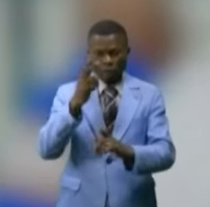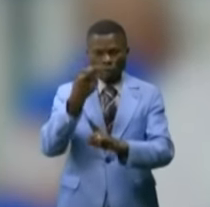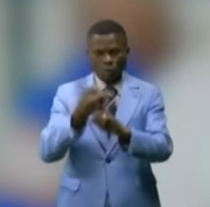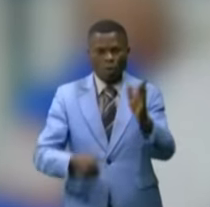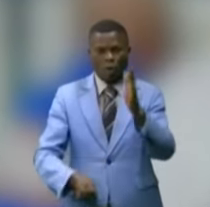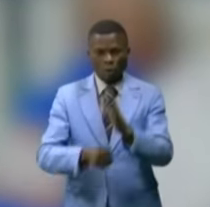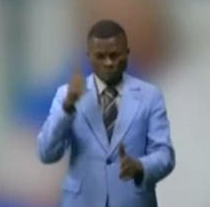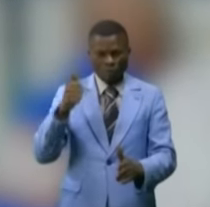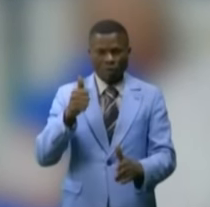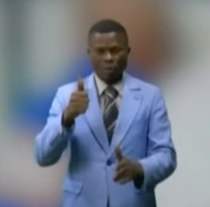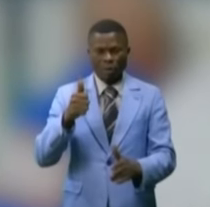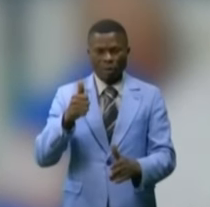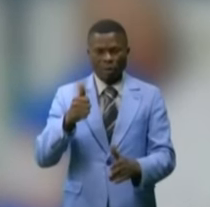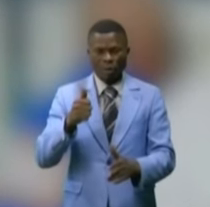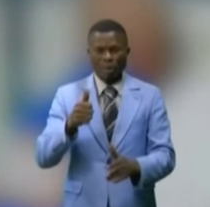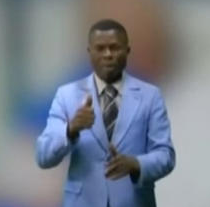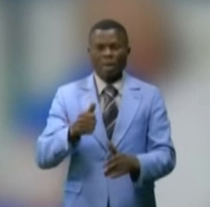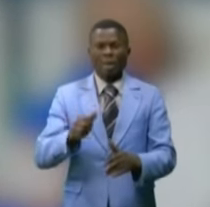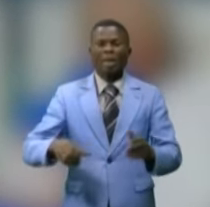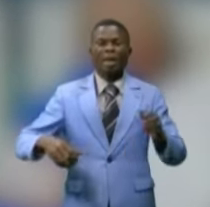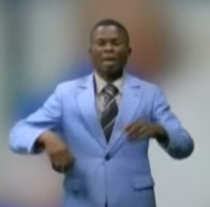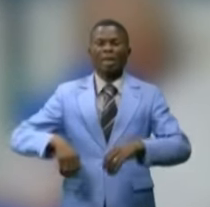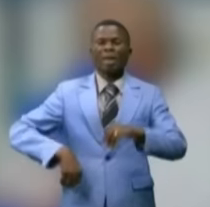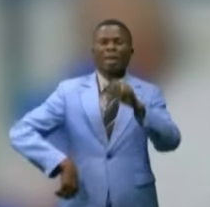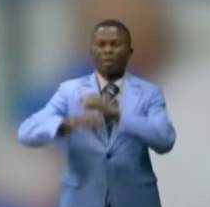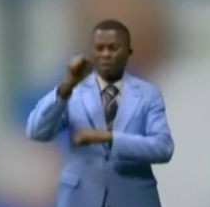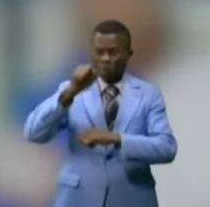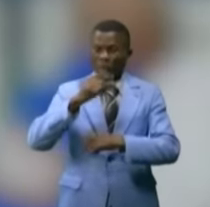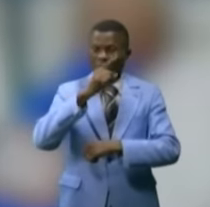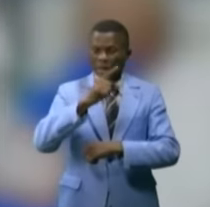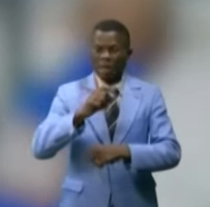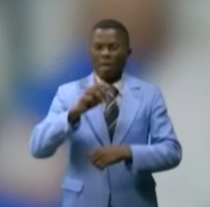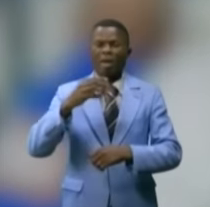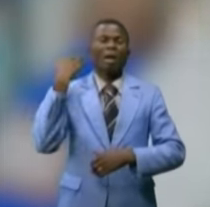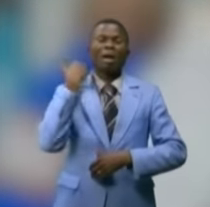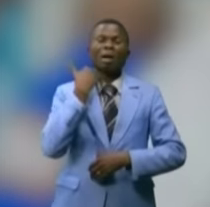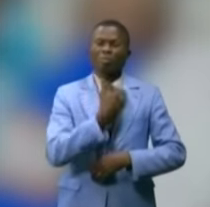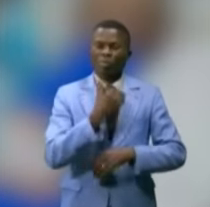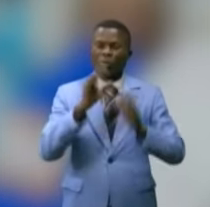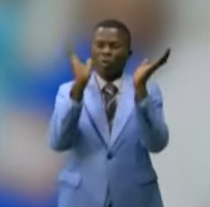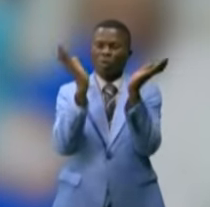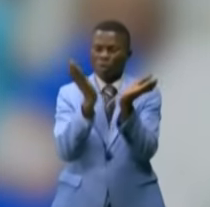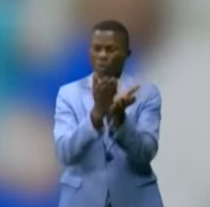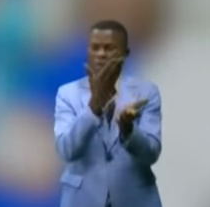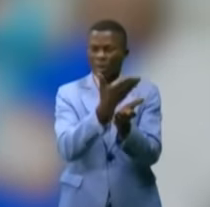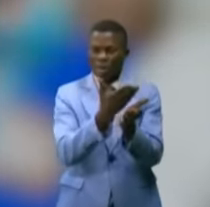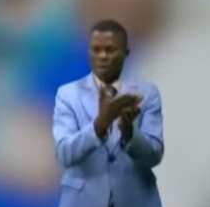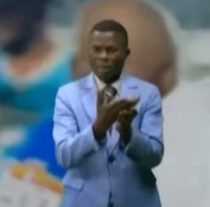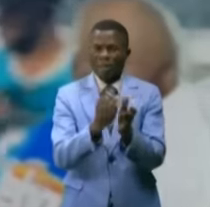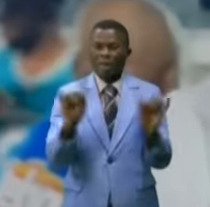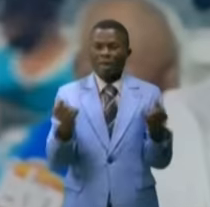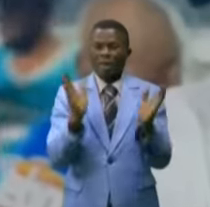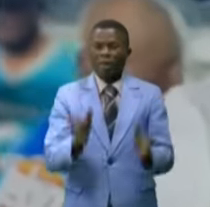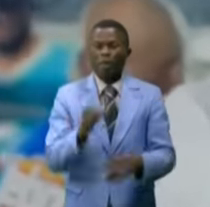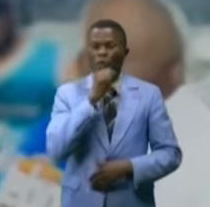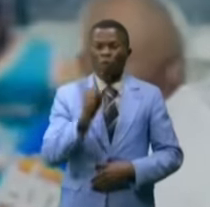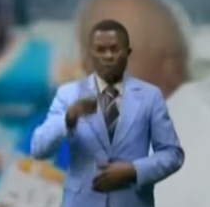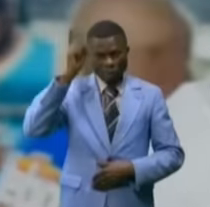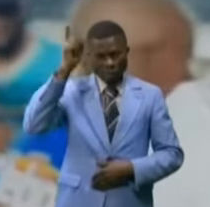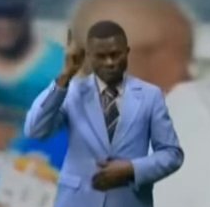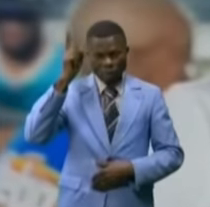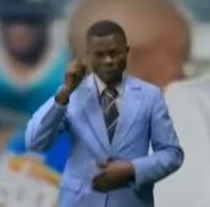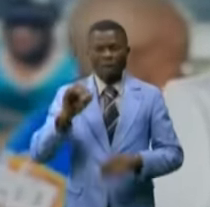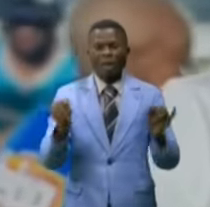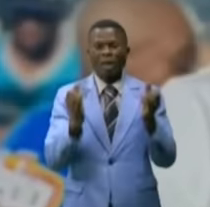le 12 novembre, na martyr. Boyato Sepele Longo, la légende Yambo Kanabiso, contre la légende